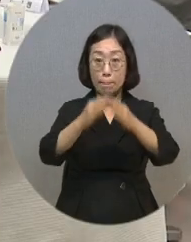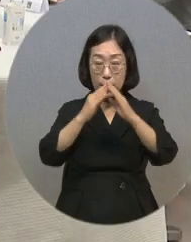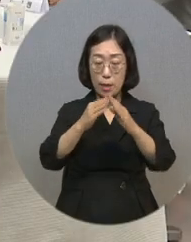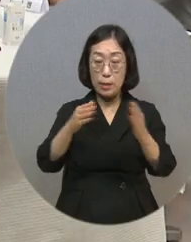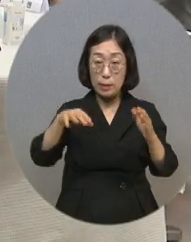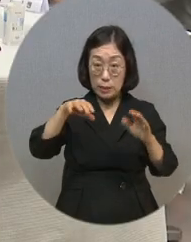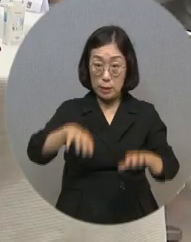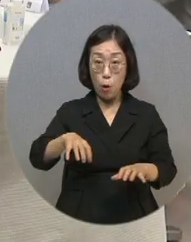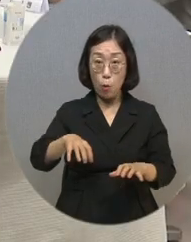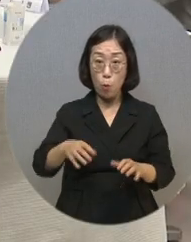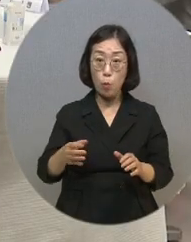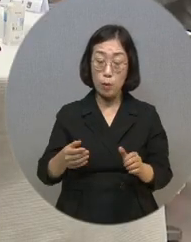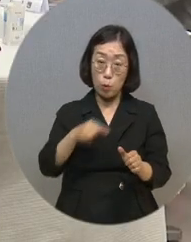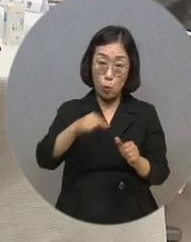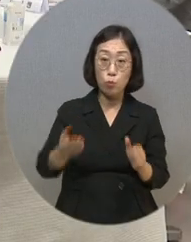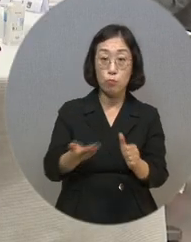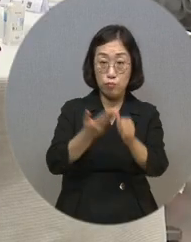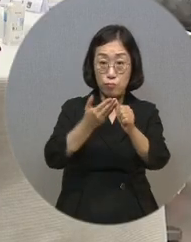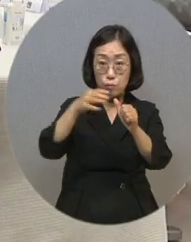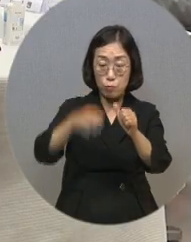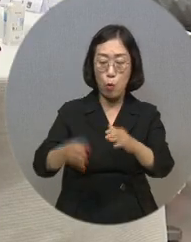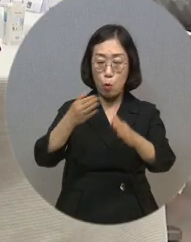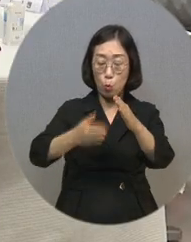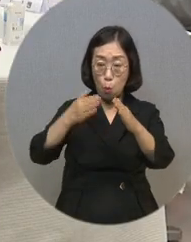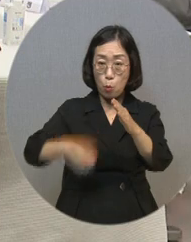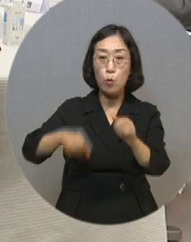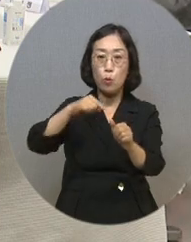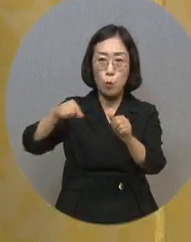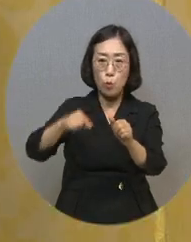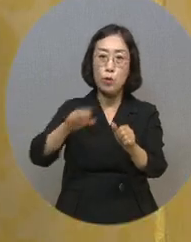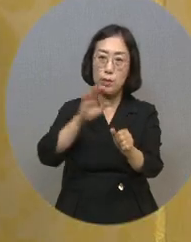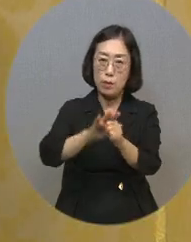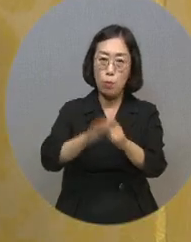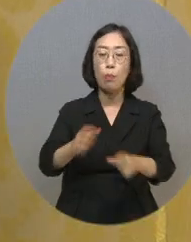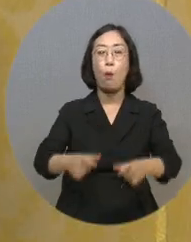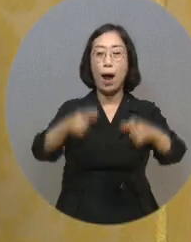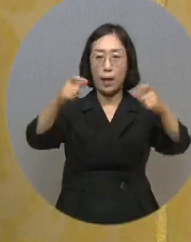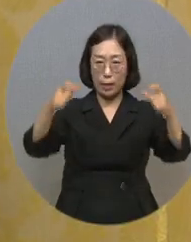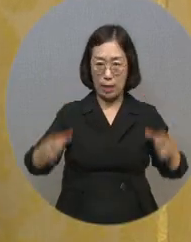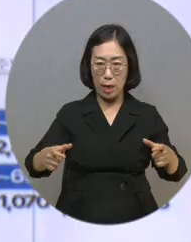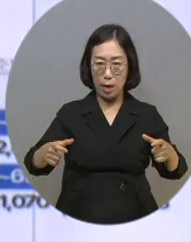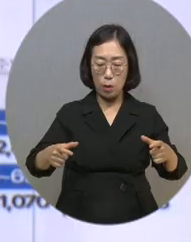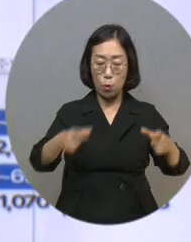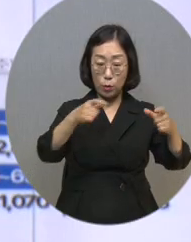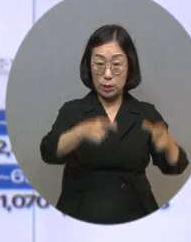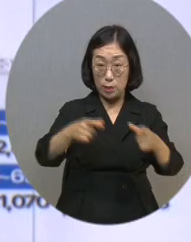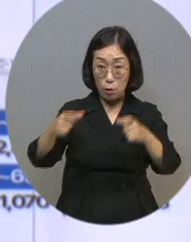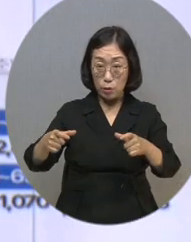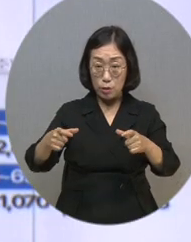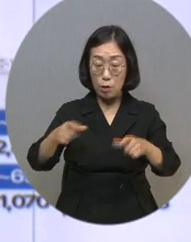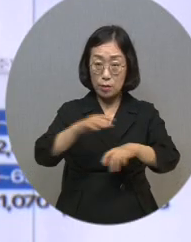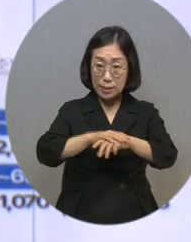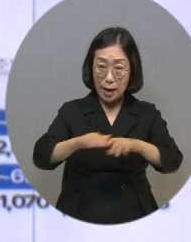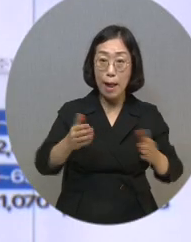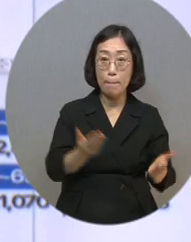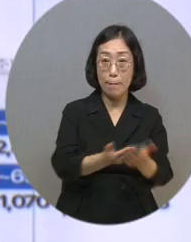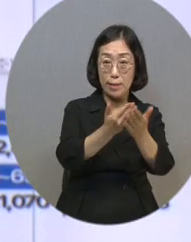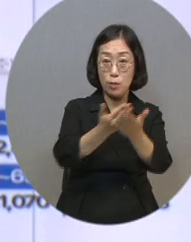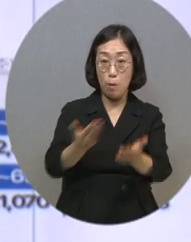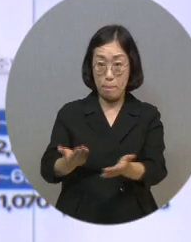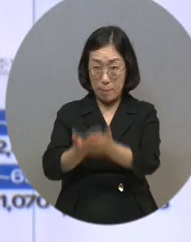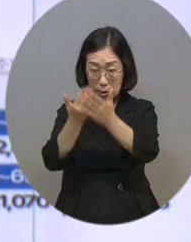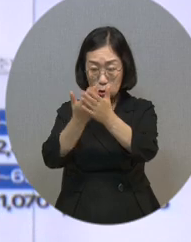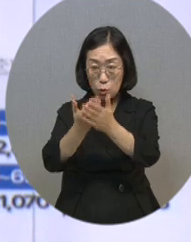양성 시스템 구축, 공교육 분야 지원 확대, 지역균형 발전 및 지역 정주 여건 개선